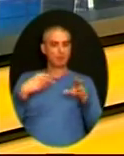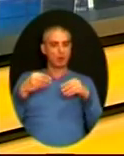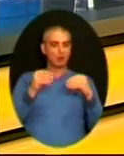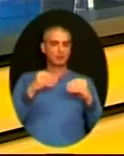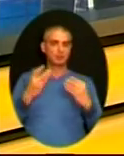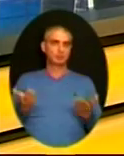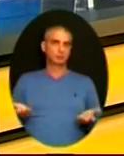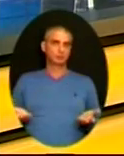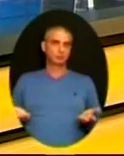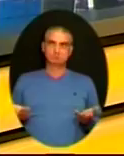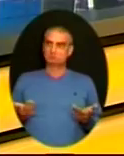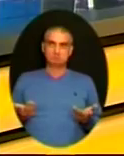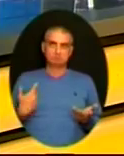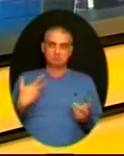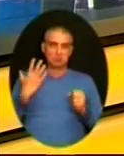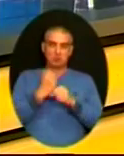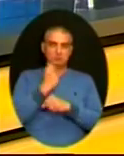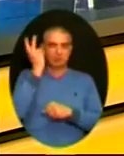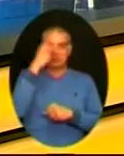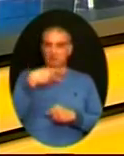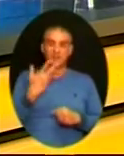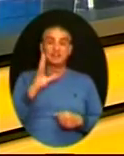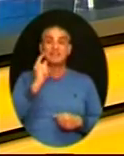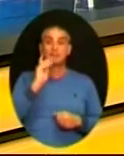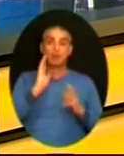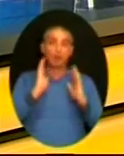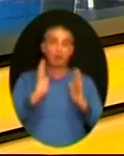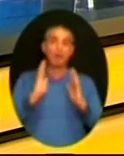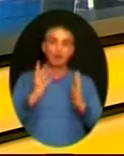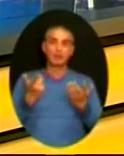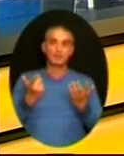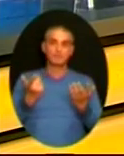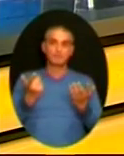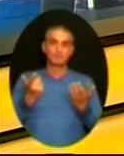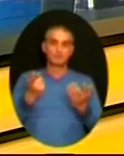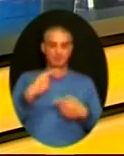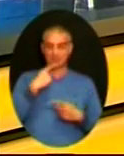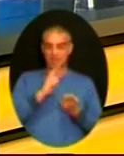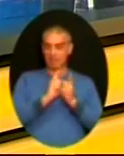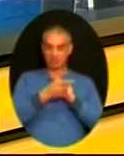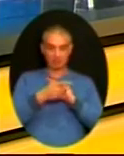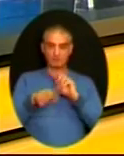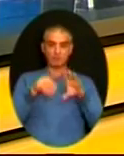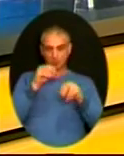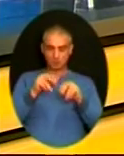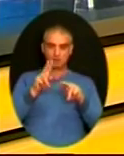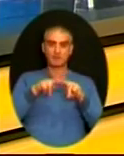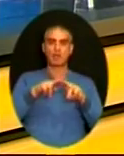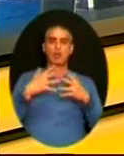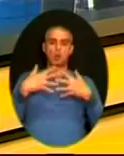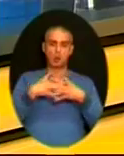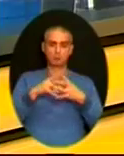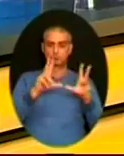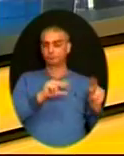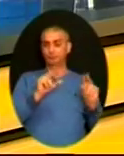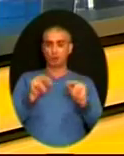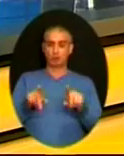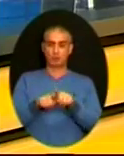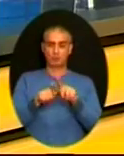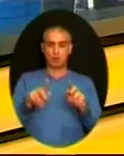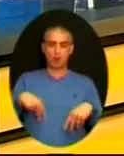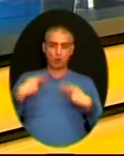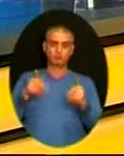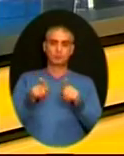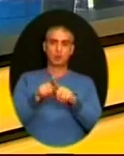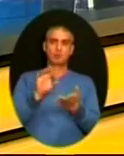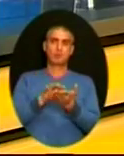להתגמש? אני באמת לא מצליחה להבין את העניין הזה. אם גם ככה, אמרת חליל לבחירות. האלטרנטיבה היא בחירות, ואחרי זה קואליציה מאוד דומה וחוזרים לאותה